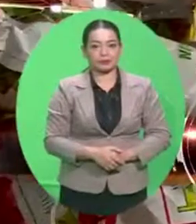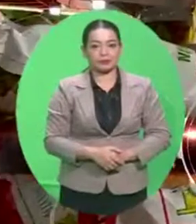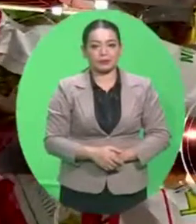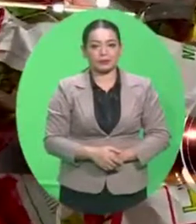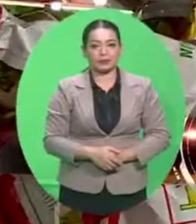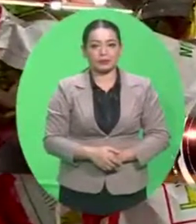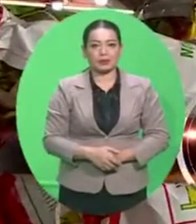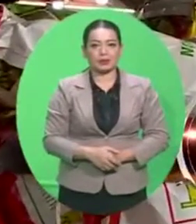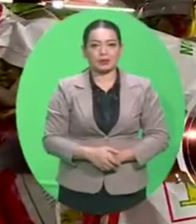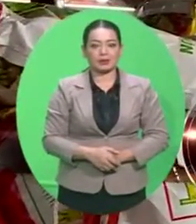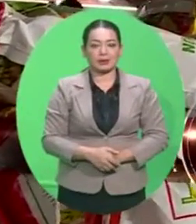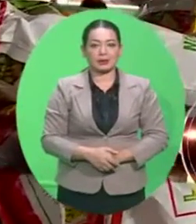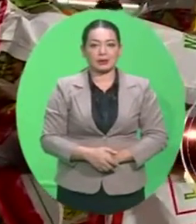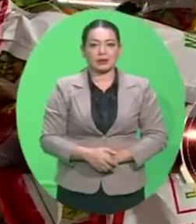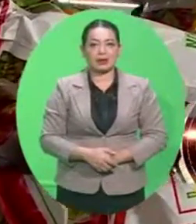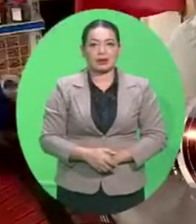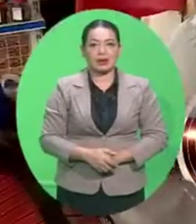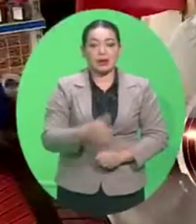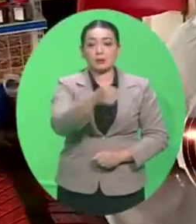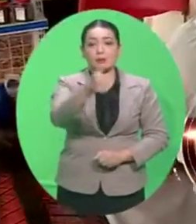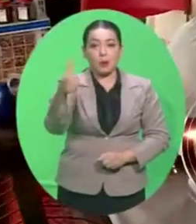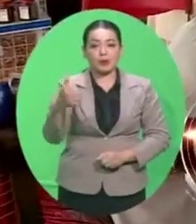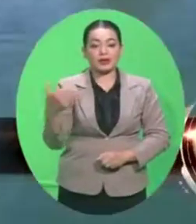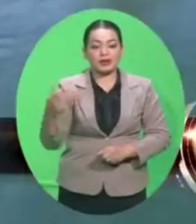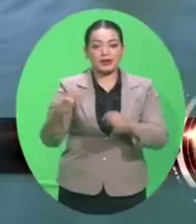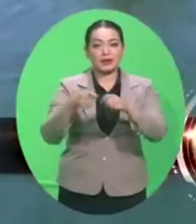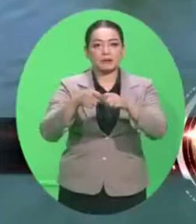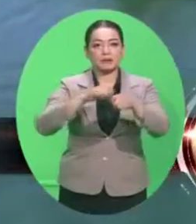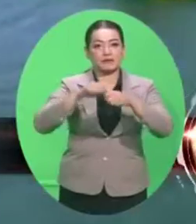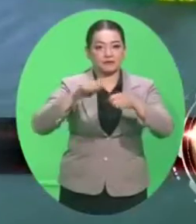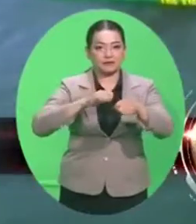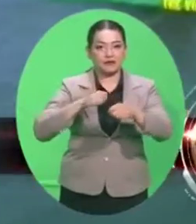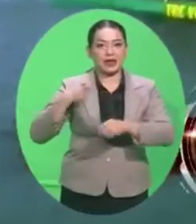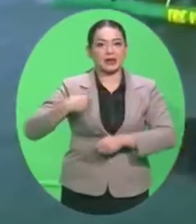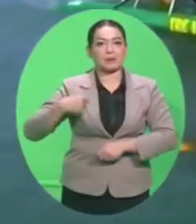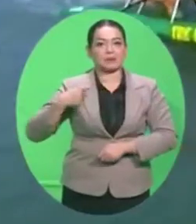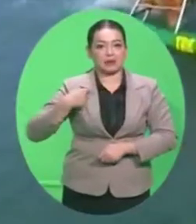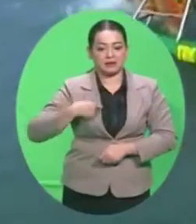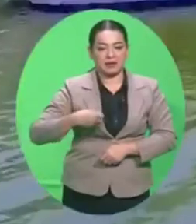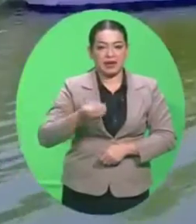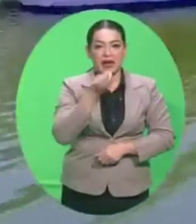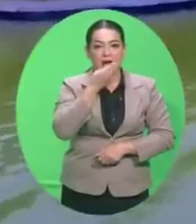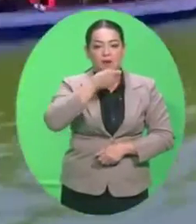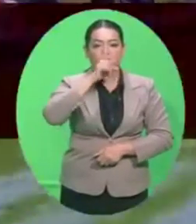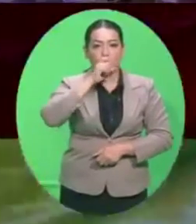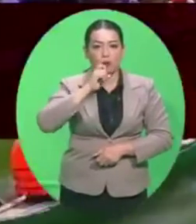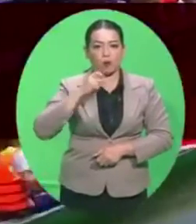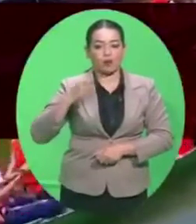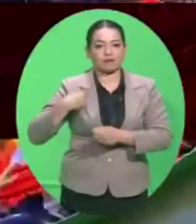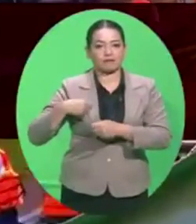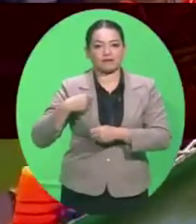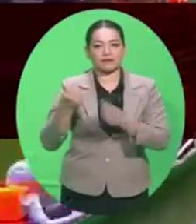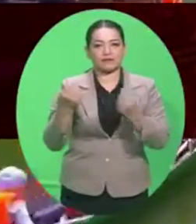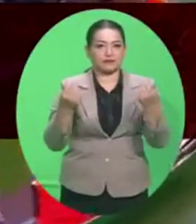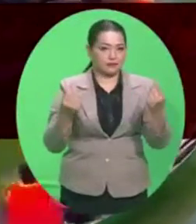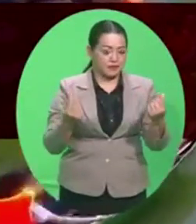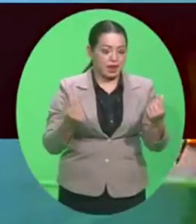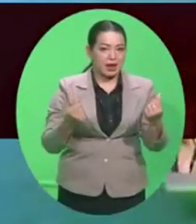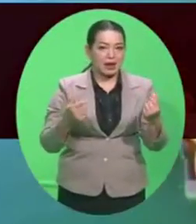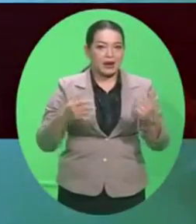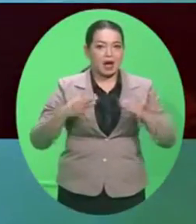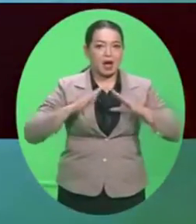miễn phí 100% vé tham quan và các dịch vụ trò chơi và ăn uống buffet trị giá 500.000 đồng tại làng du lịch Tre Việt,